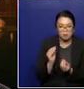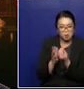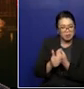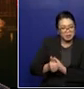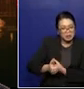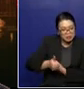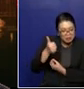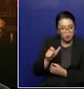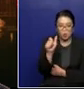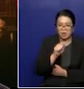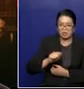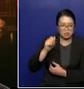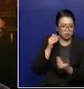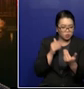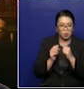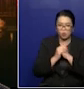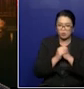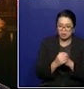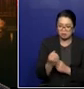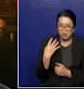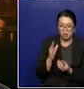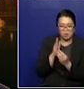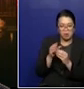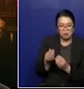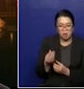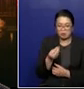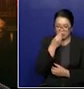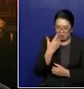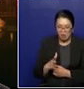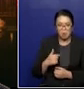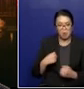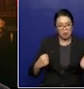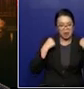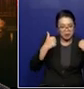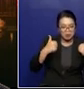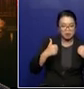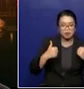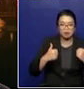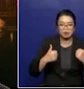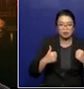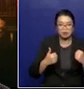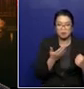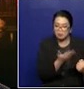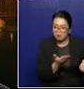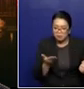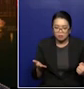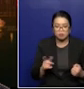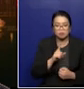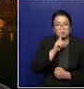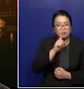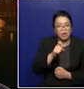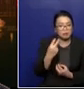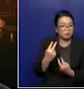คนเอเชียโดยเฉพาะคนจีนเชื่อกันว่าเป็นยาโป้ฮะกินแล้วแข็งแรงฮะผมถามท่านนะ